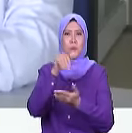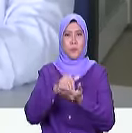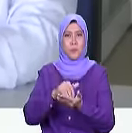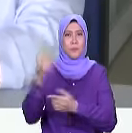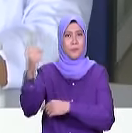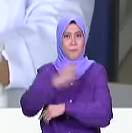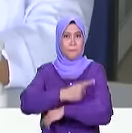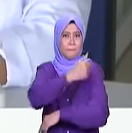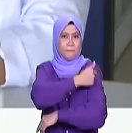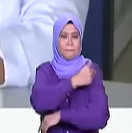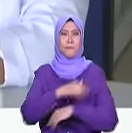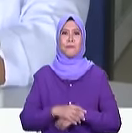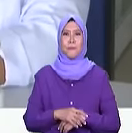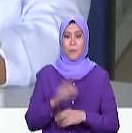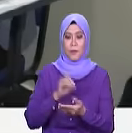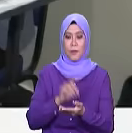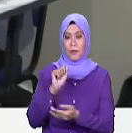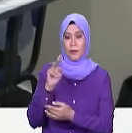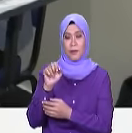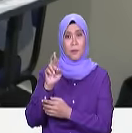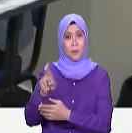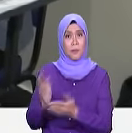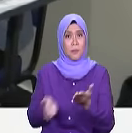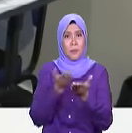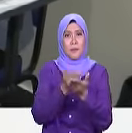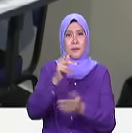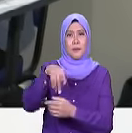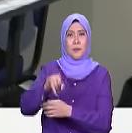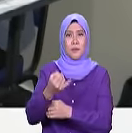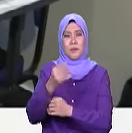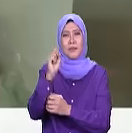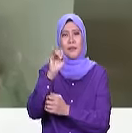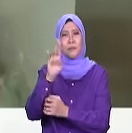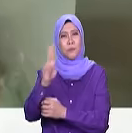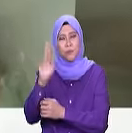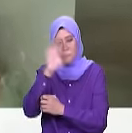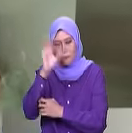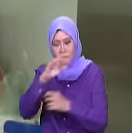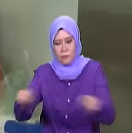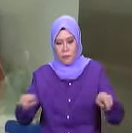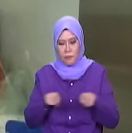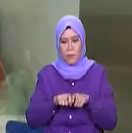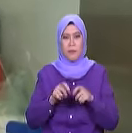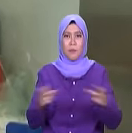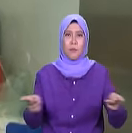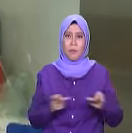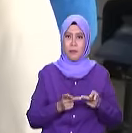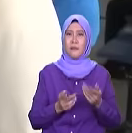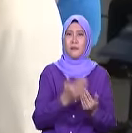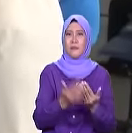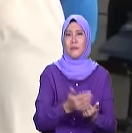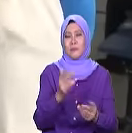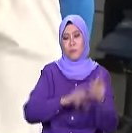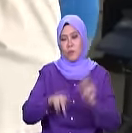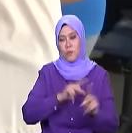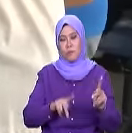sehari. Dr. Anwar juga turut mencadangkan kepada KPJ Sibu untuk mencari lokasi sesuai di kawasan Lanang Sibu bagi memudahkan